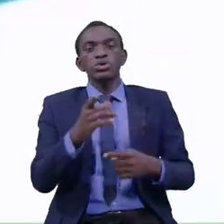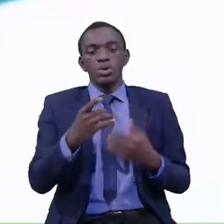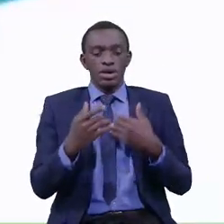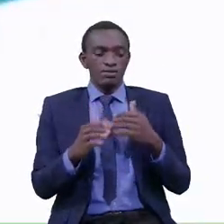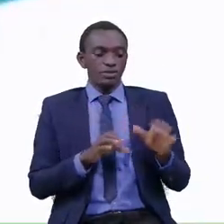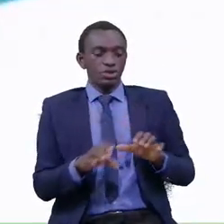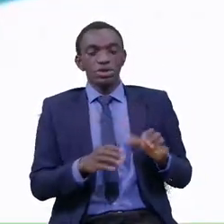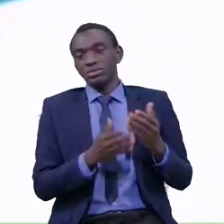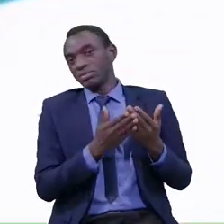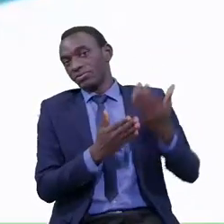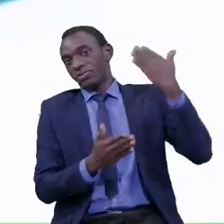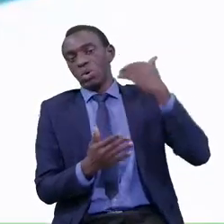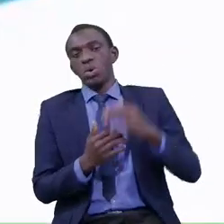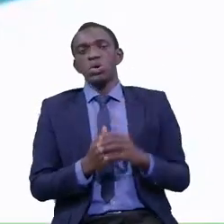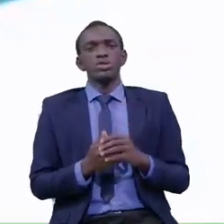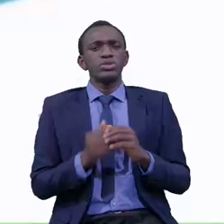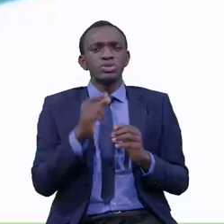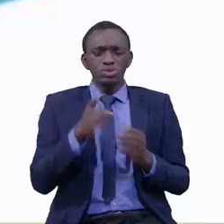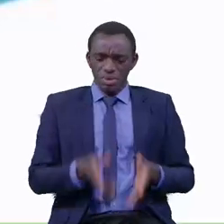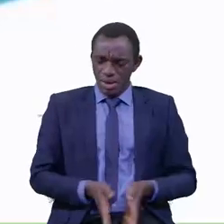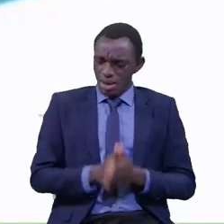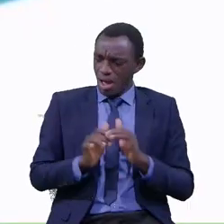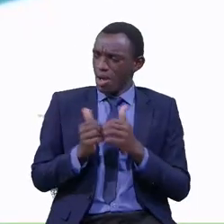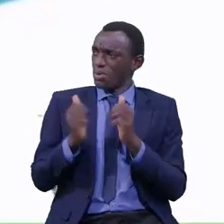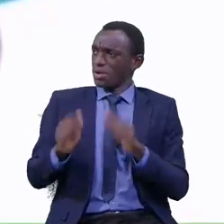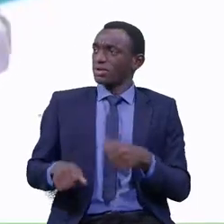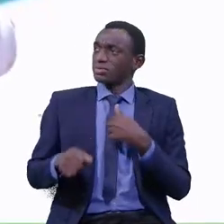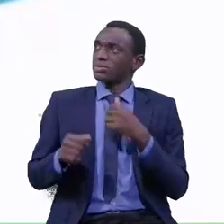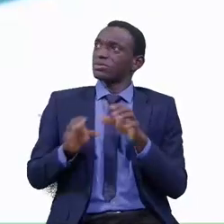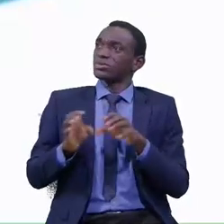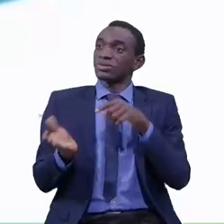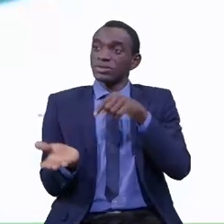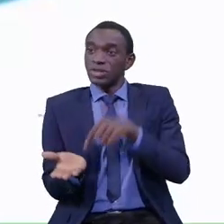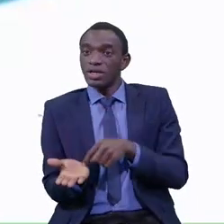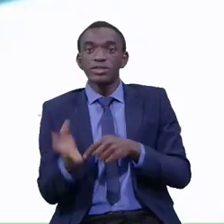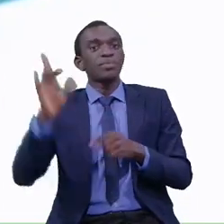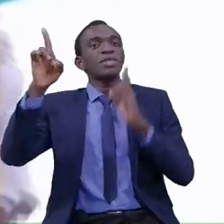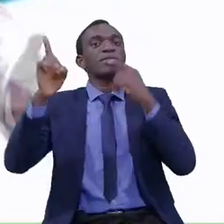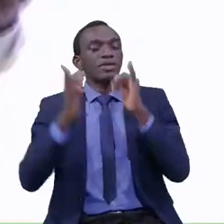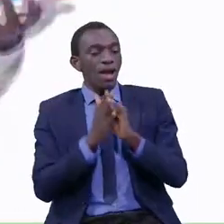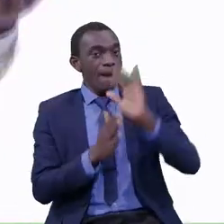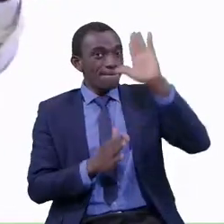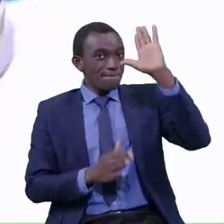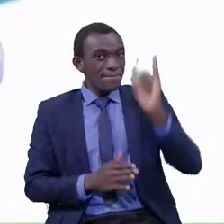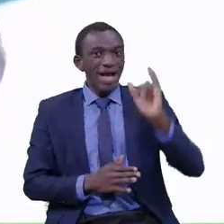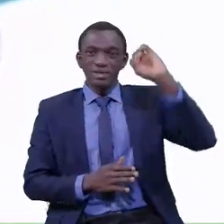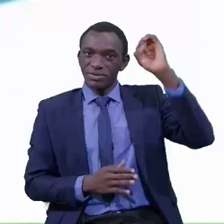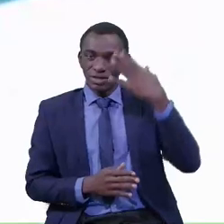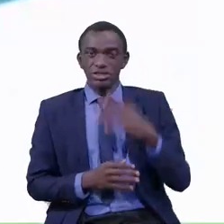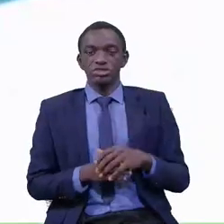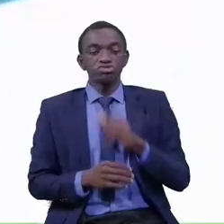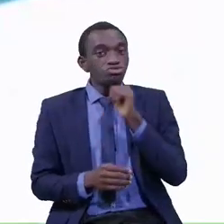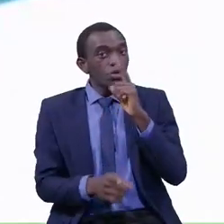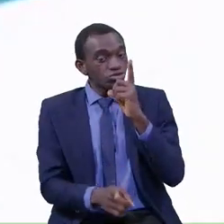le passé. Et tu dis d'accord, comment est-ce que je peux faire ceci? Et il me dit, c'est pas la grâce. La grâce ne t'arrête